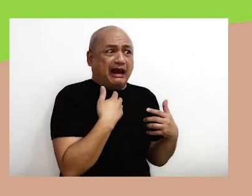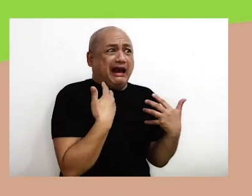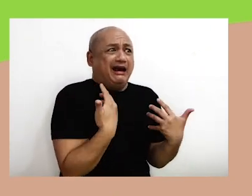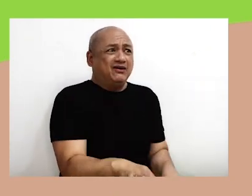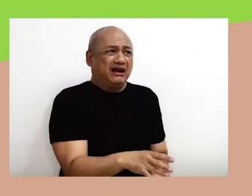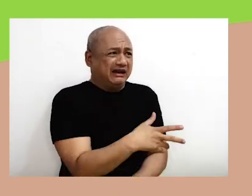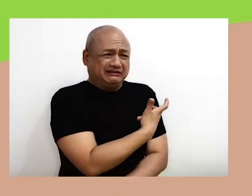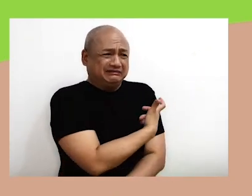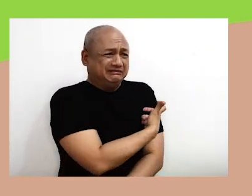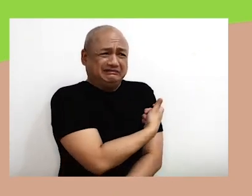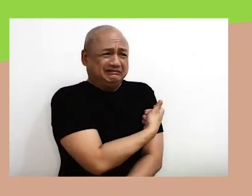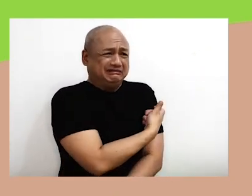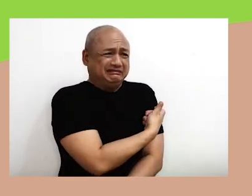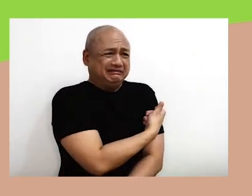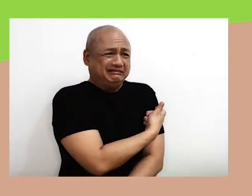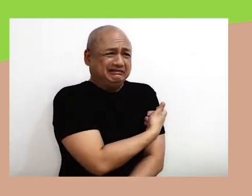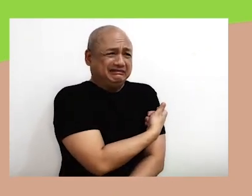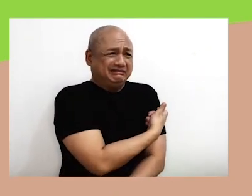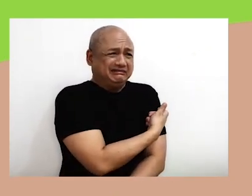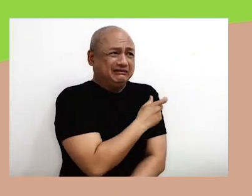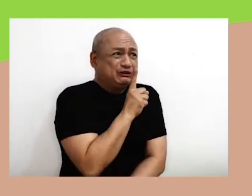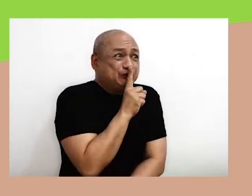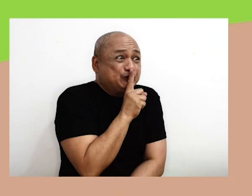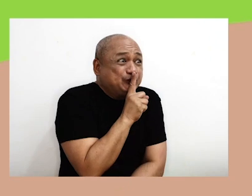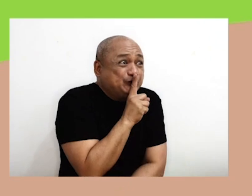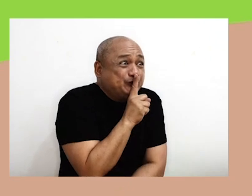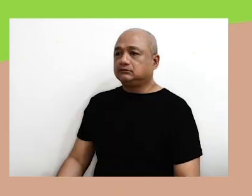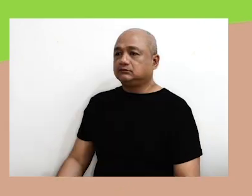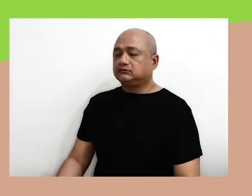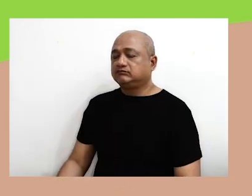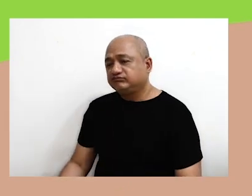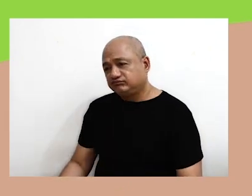mapabakunahan na. Dagdag pa ni Bik-Bik.